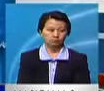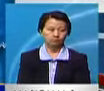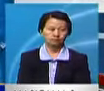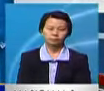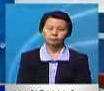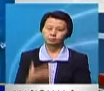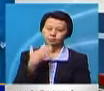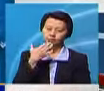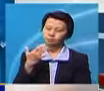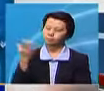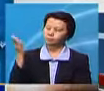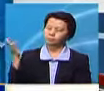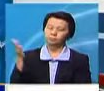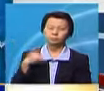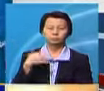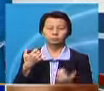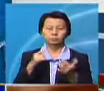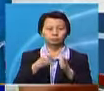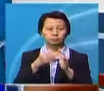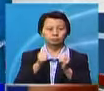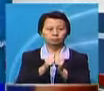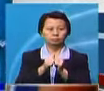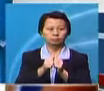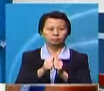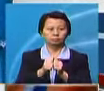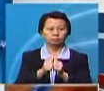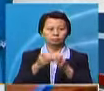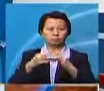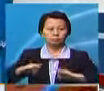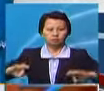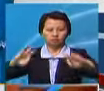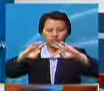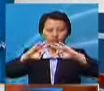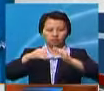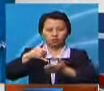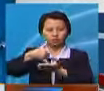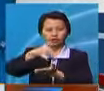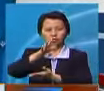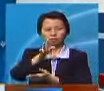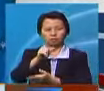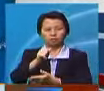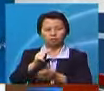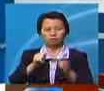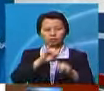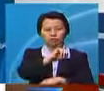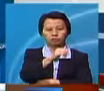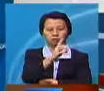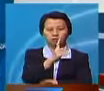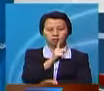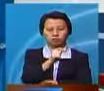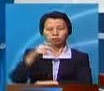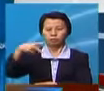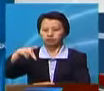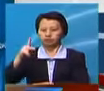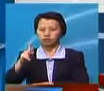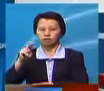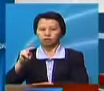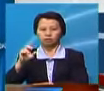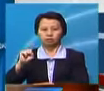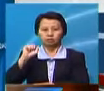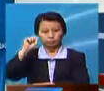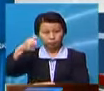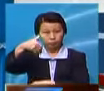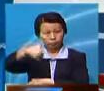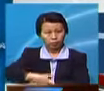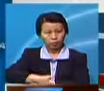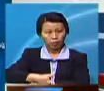Terima kasih Syam dan Mazalina. Saya mulakan dengan perkembangan final Piala FA 2016 pertemuan JDT PKNS malam esok. Skuad